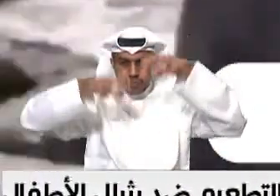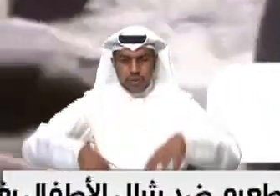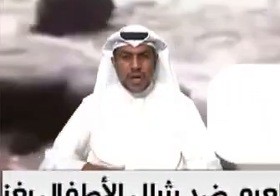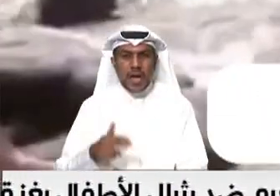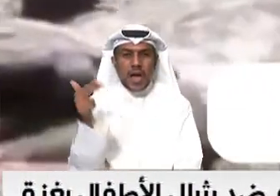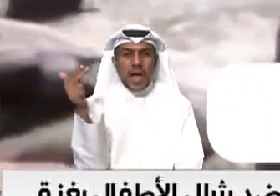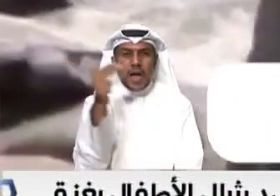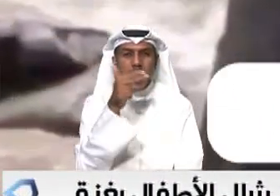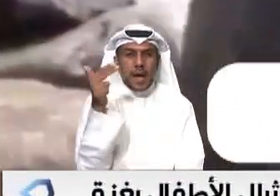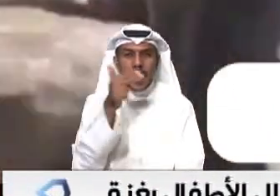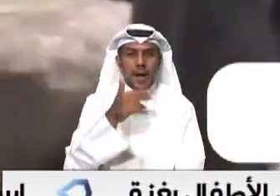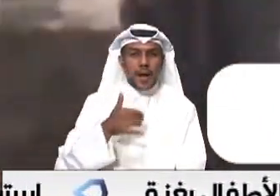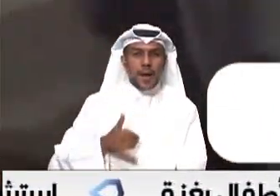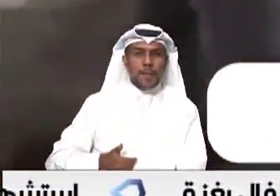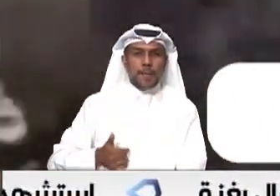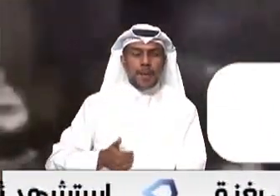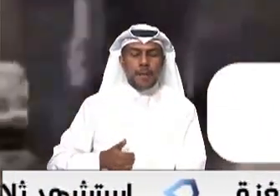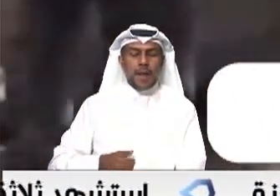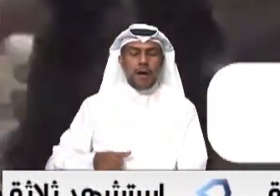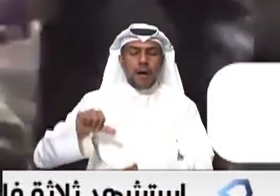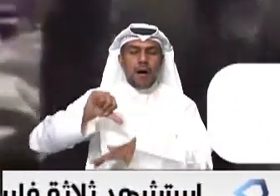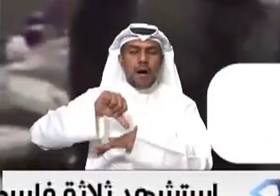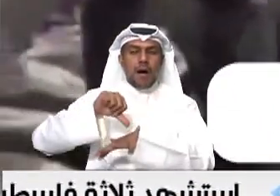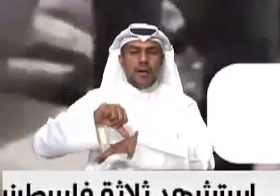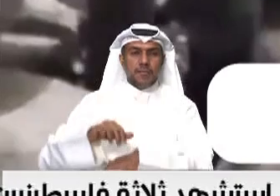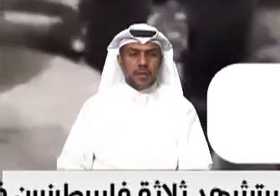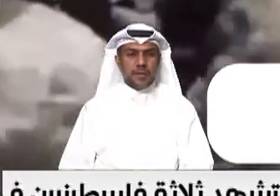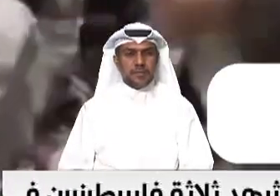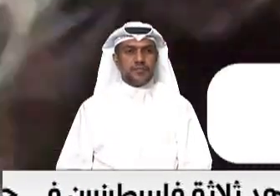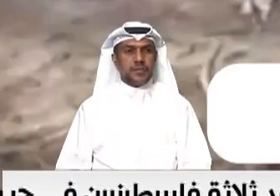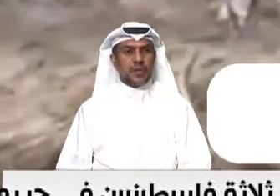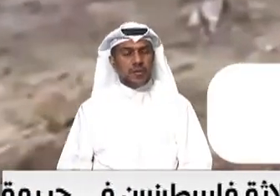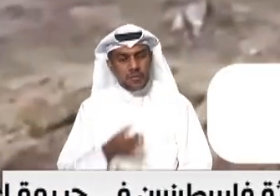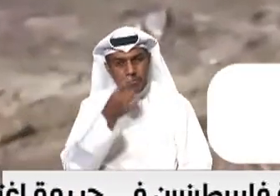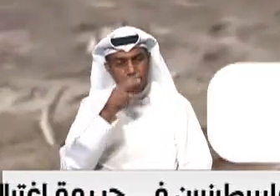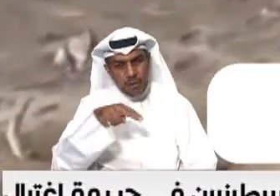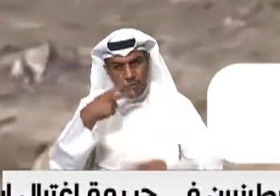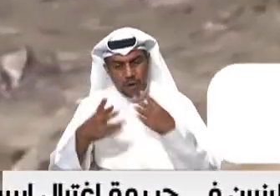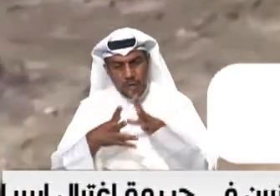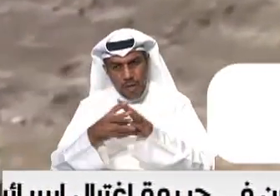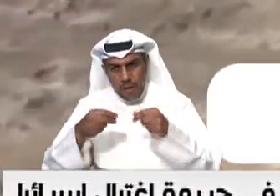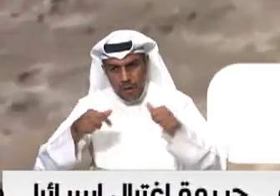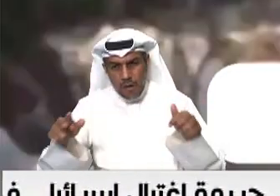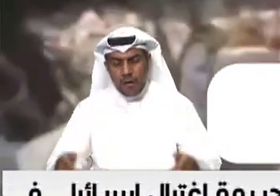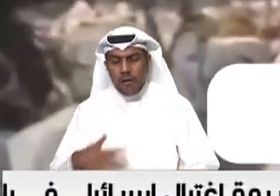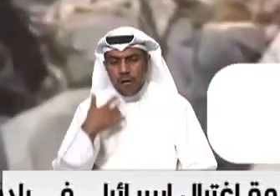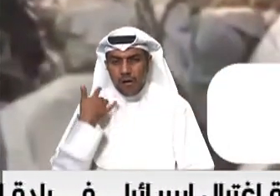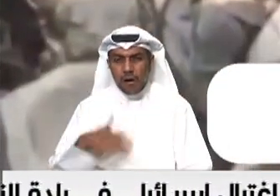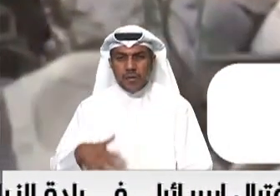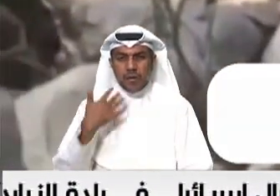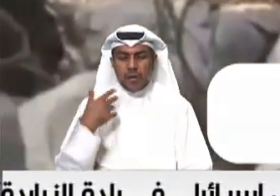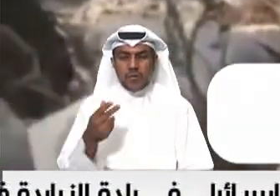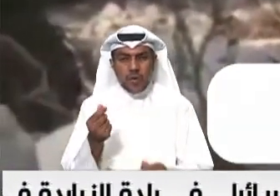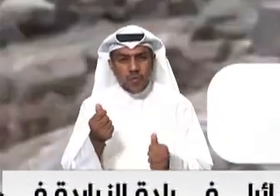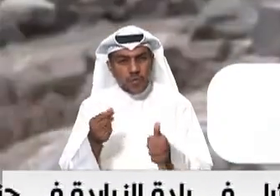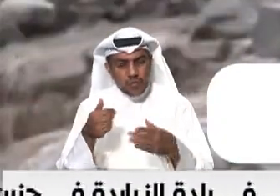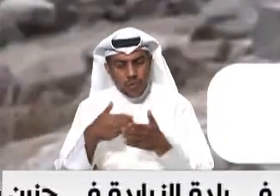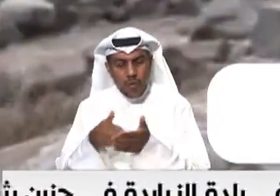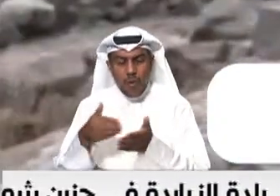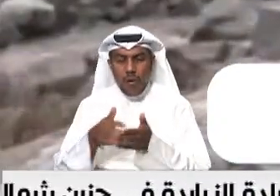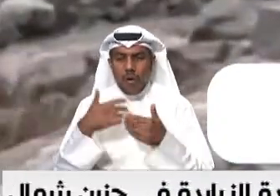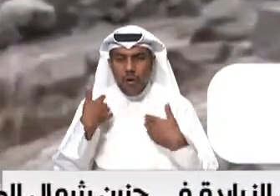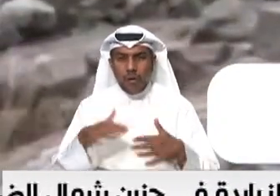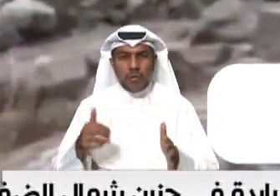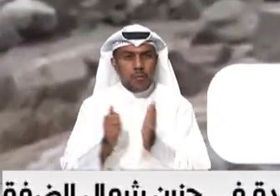العاصمة اليمنية صنعاء خلفت عشرات الضحايا والمفقودين إضافة إلى الخسائر المادية الكبيرة. وفق تقارير أممية أظهرت